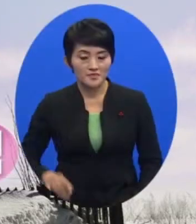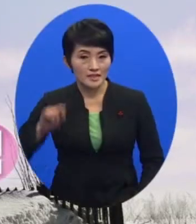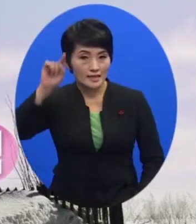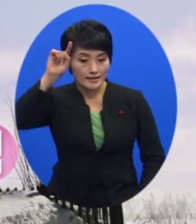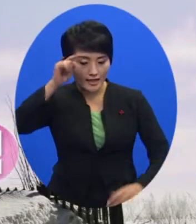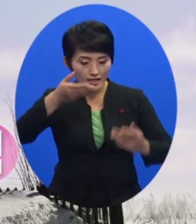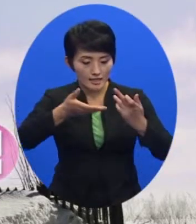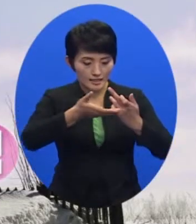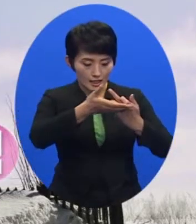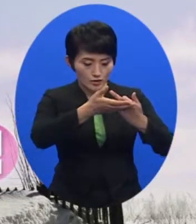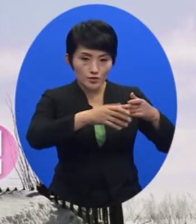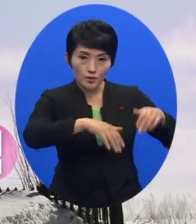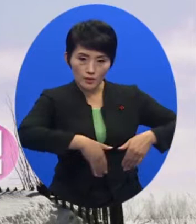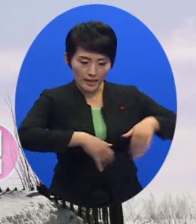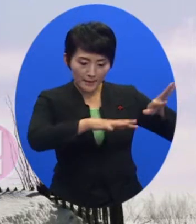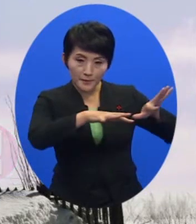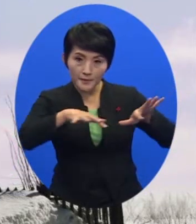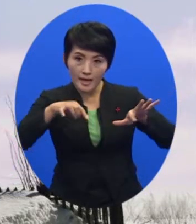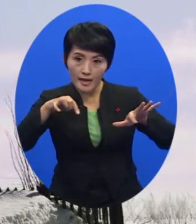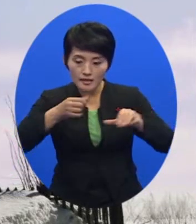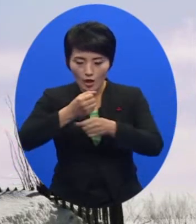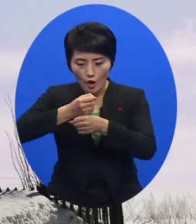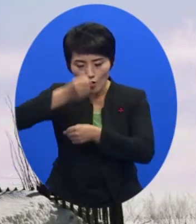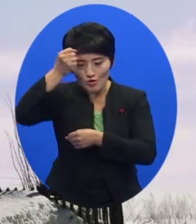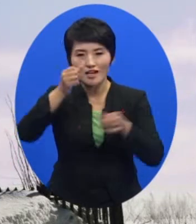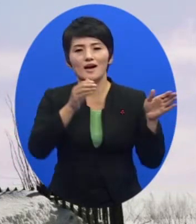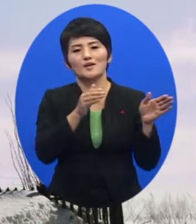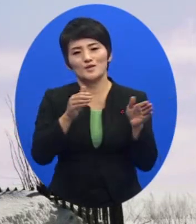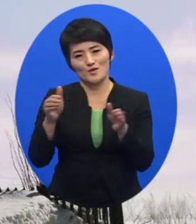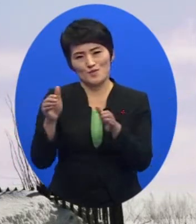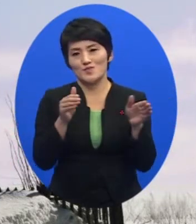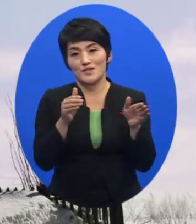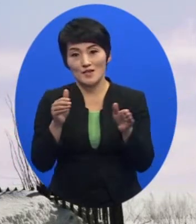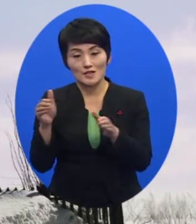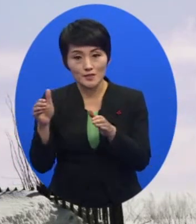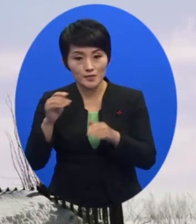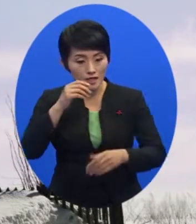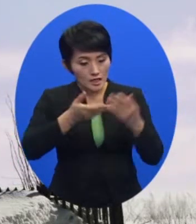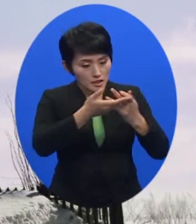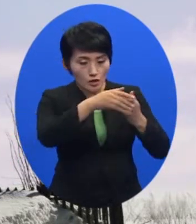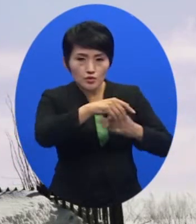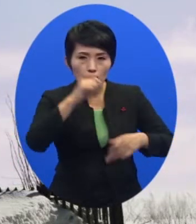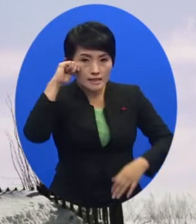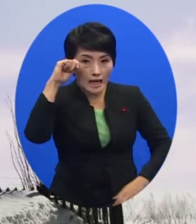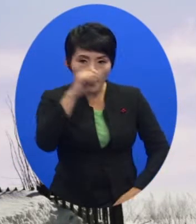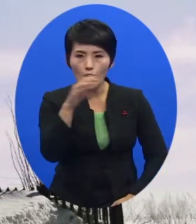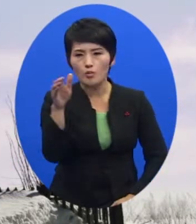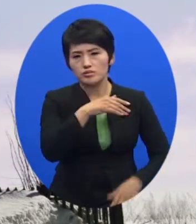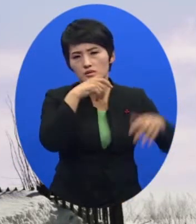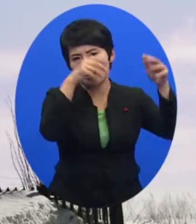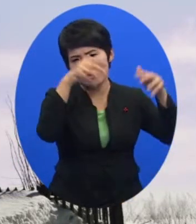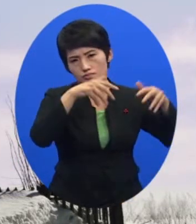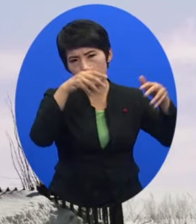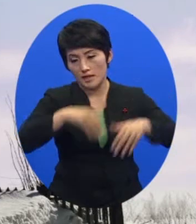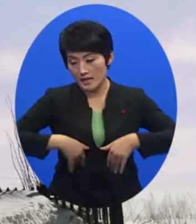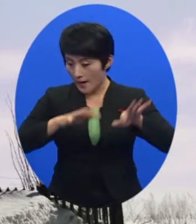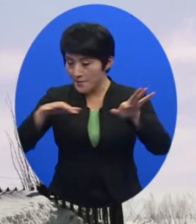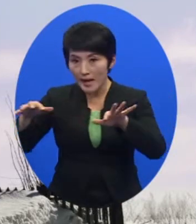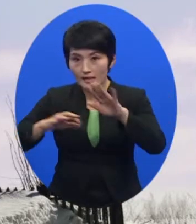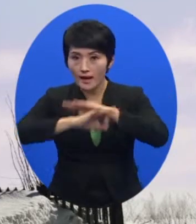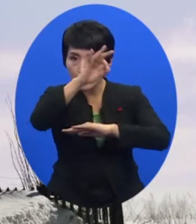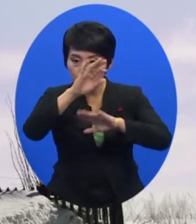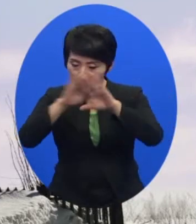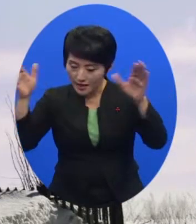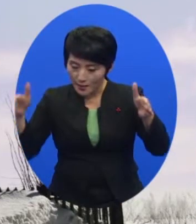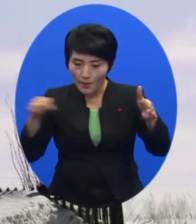내일 제주도와 남해안 지역에 계신 분들은 우산 챙기셔야겠습니다. 제주도는 새벽부터 비가 오겠고요. 남해안은 아침부터 낮 사이에